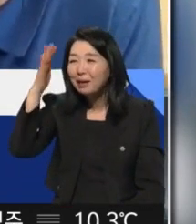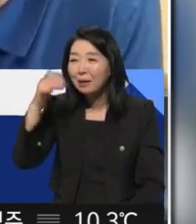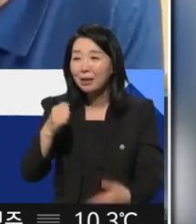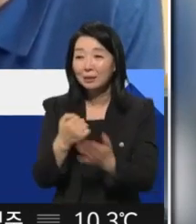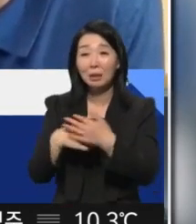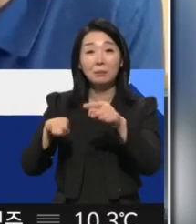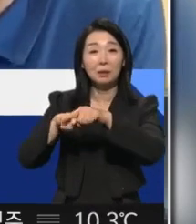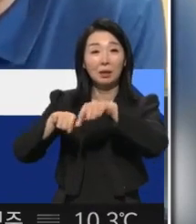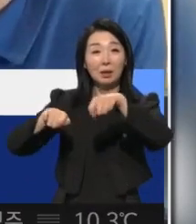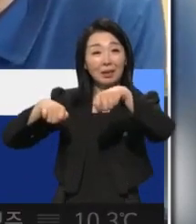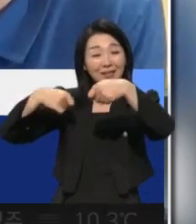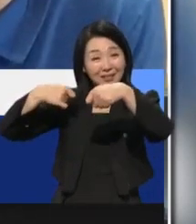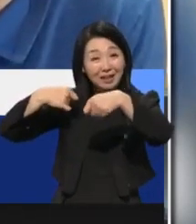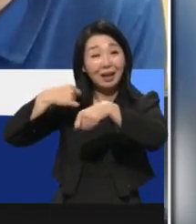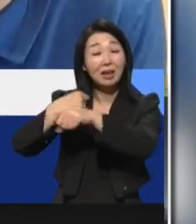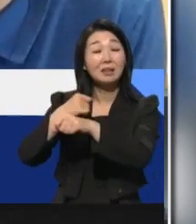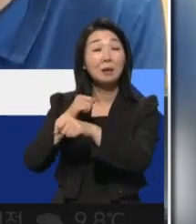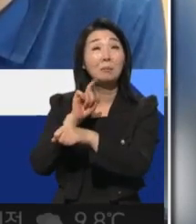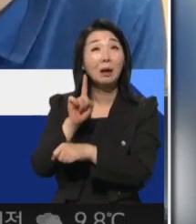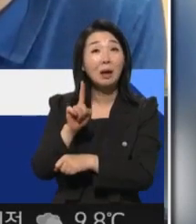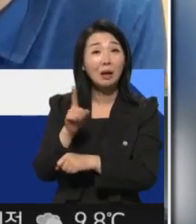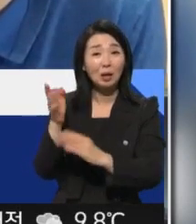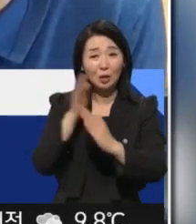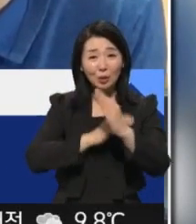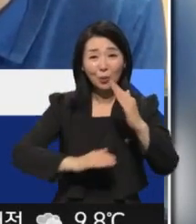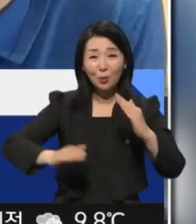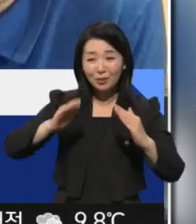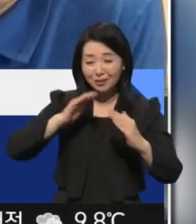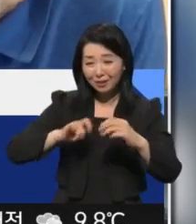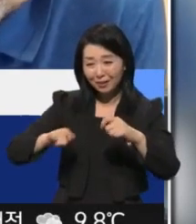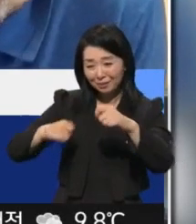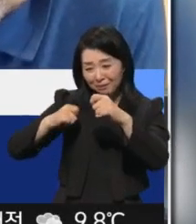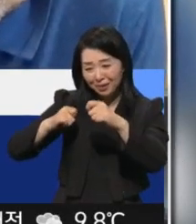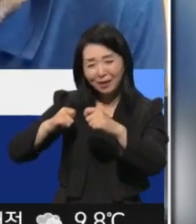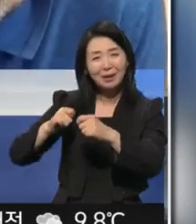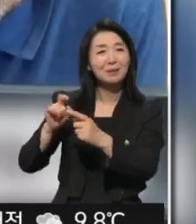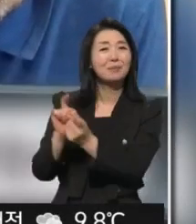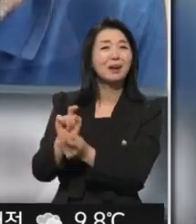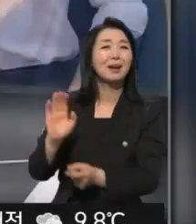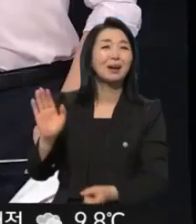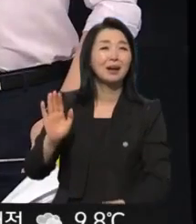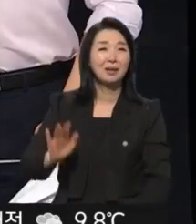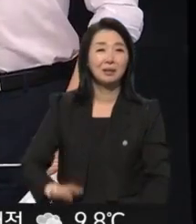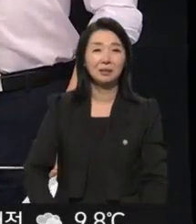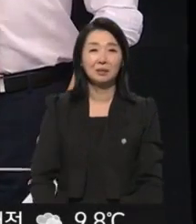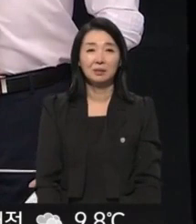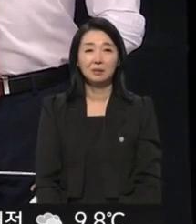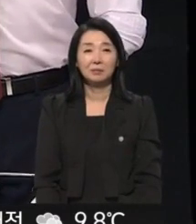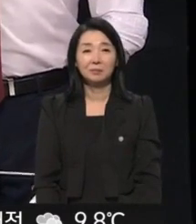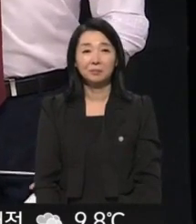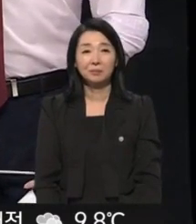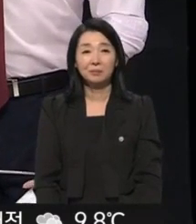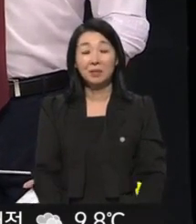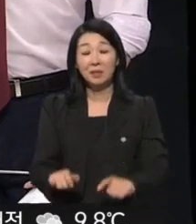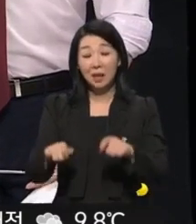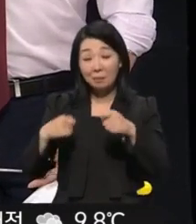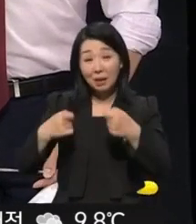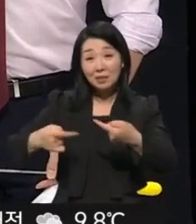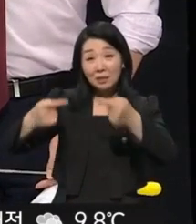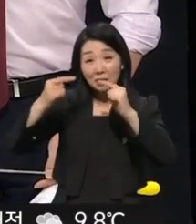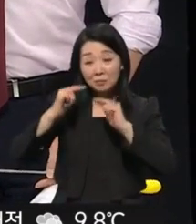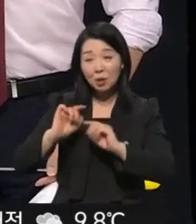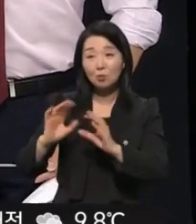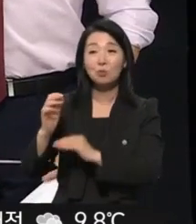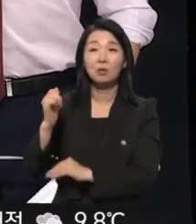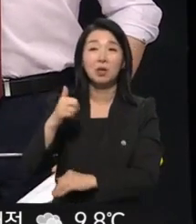이런 분위기였어요. 무슨 공개적인 공식적인 그런 분위기는 아니었어요. 당일 만찬에 참석했던